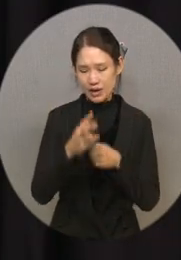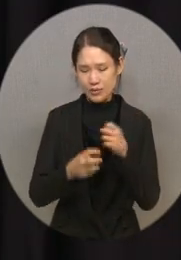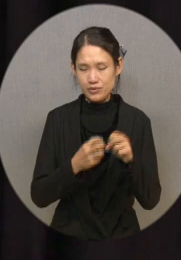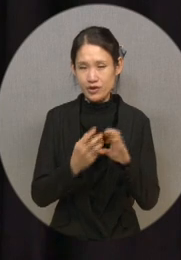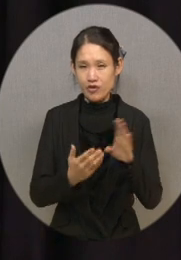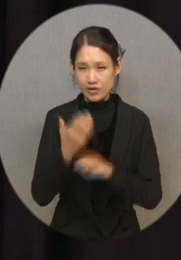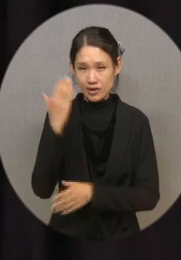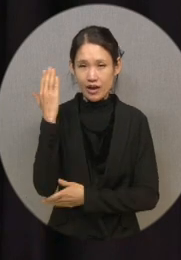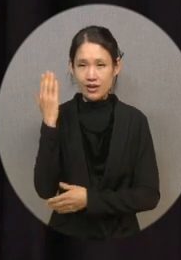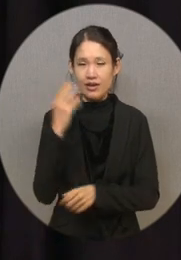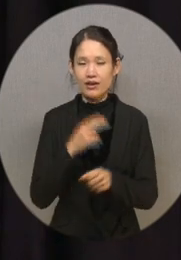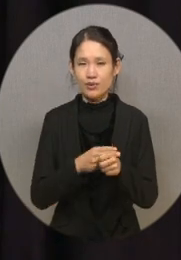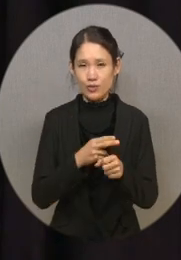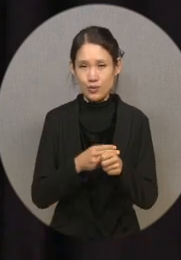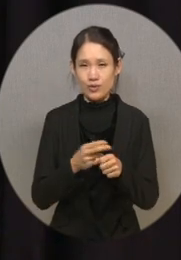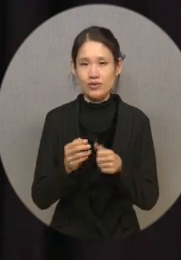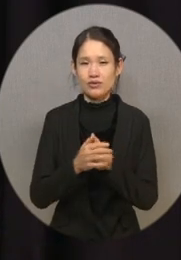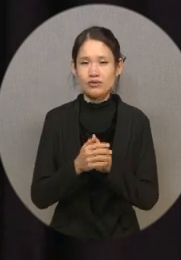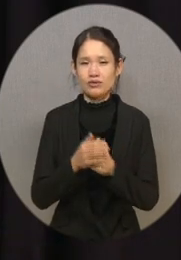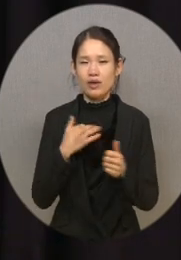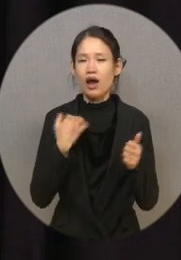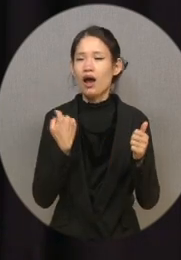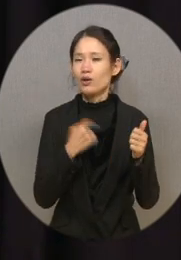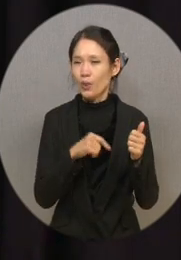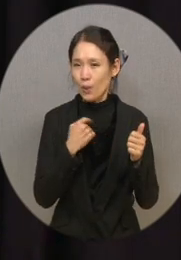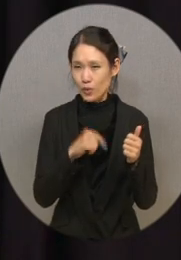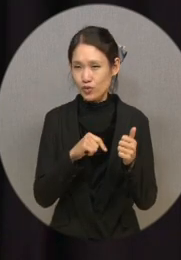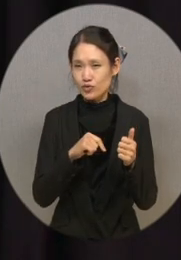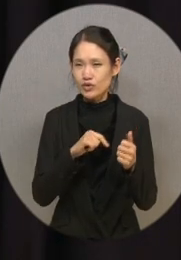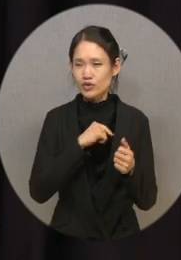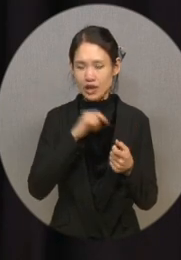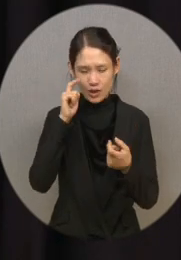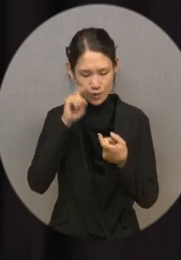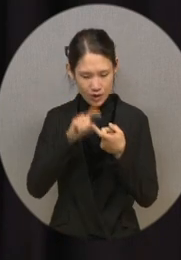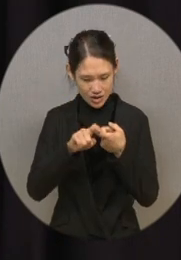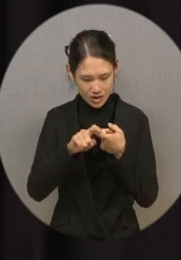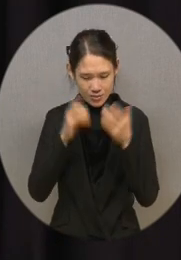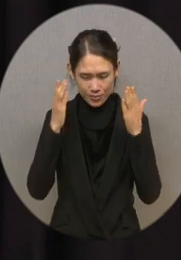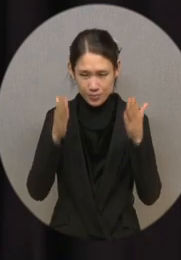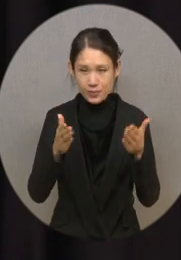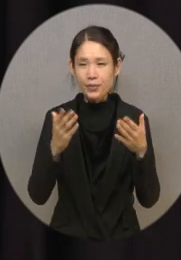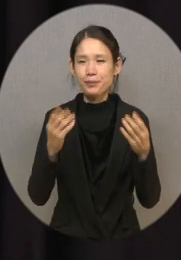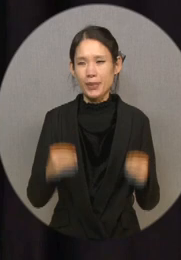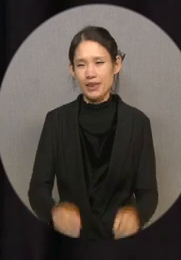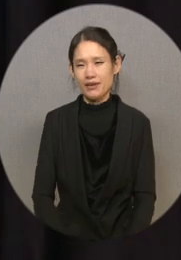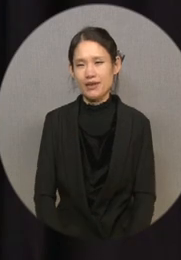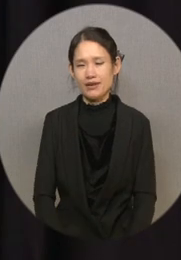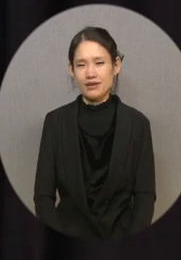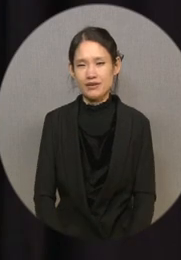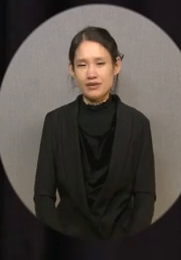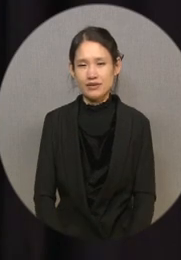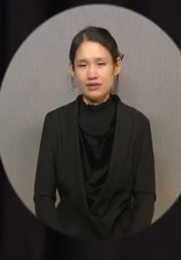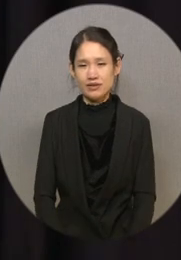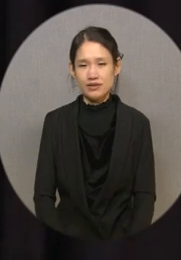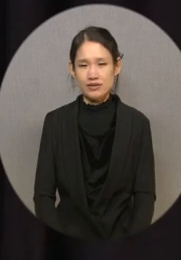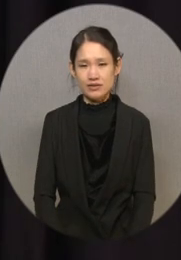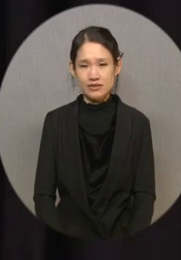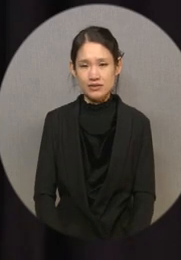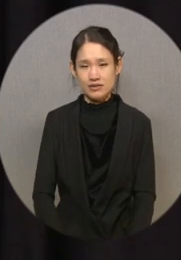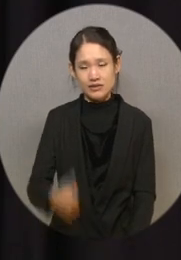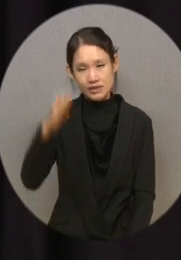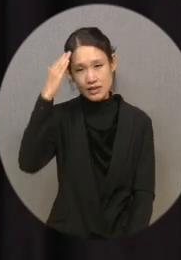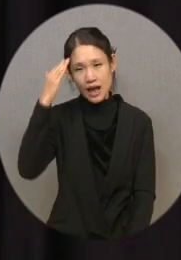예. 그래서 제가 교육에 제일 관심이 많습니다. 그렇죠. 예. 그래서 이제 우리나라 사회복지